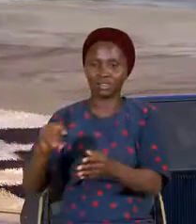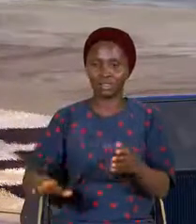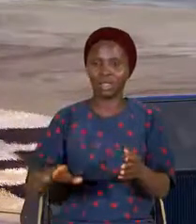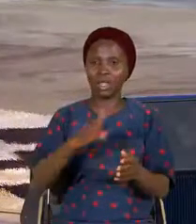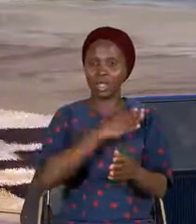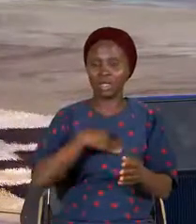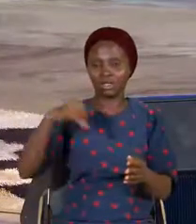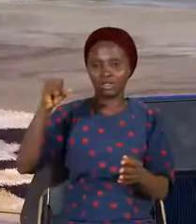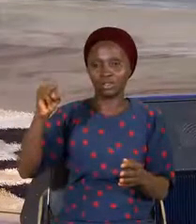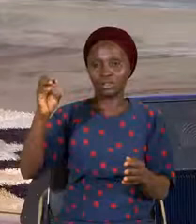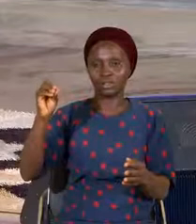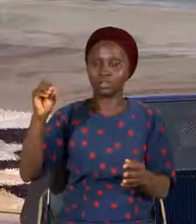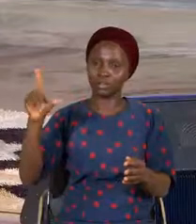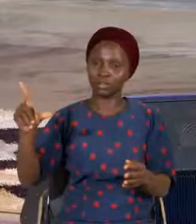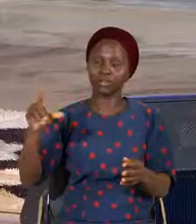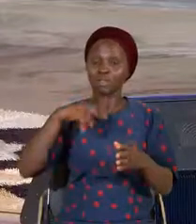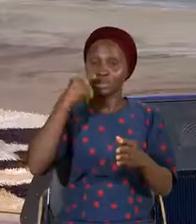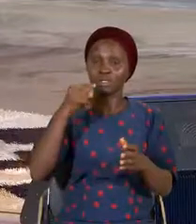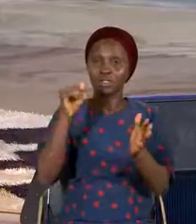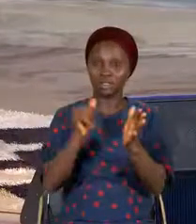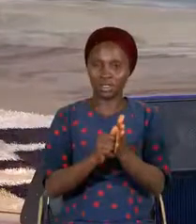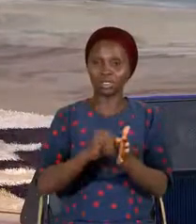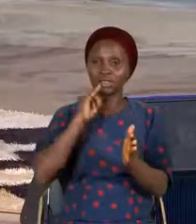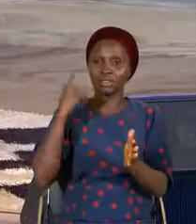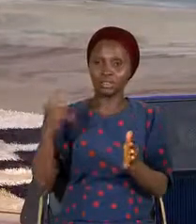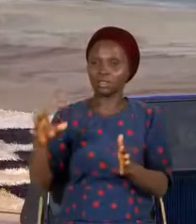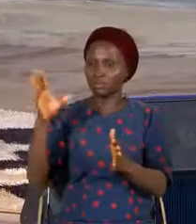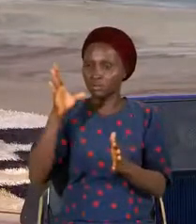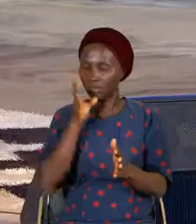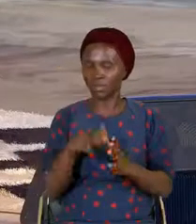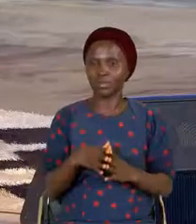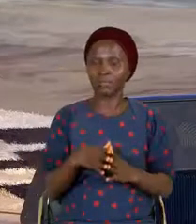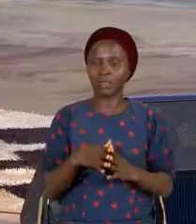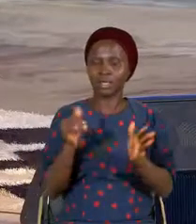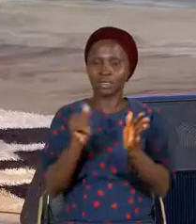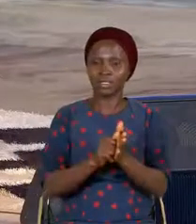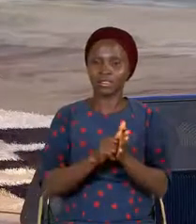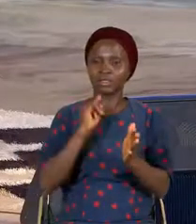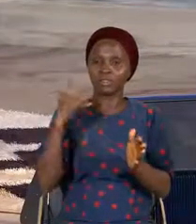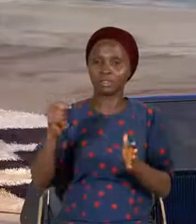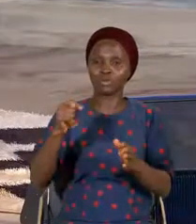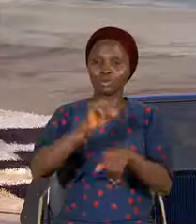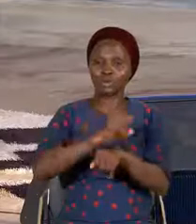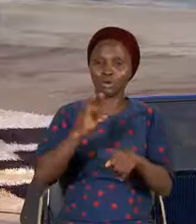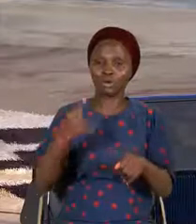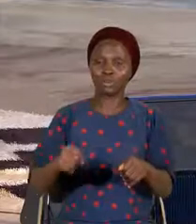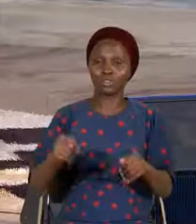l'enfant. Il s'agit là de l'opération de la parole de sagesse. Mais